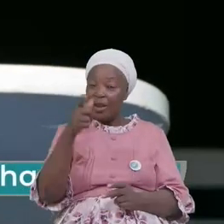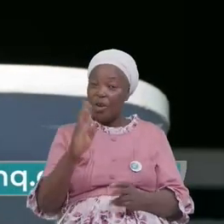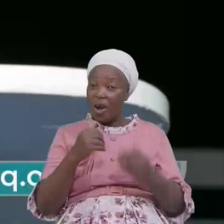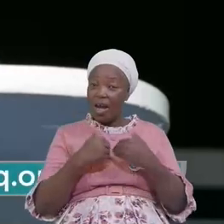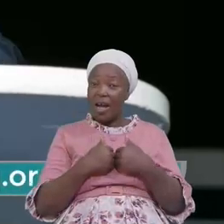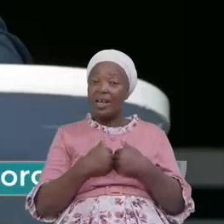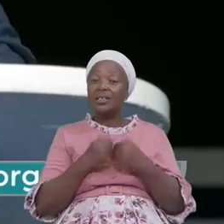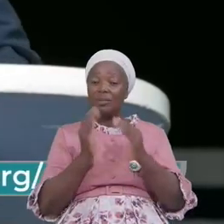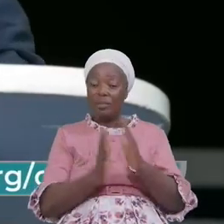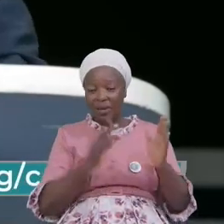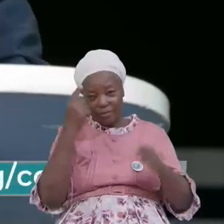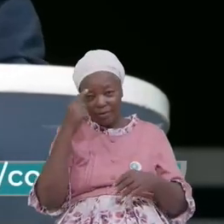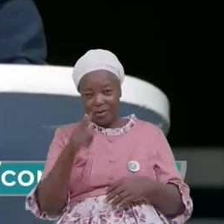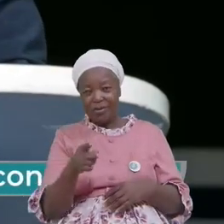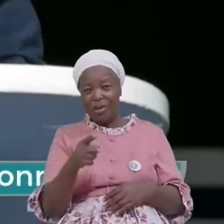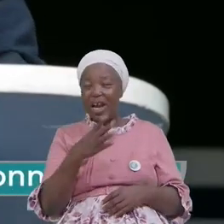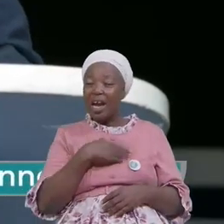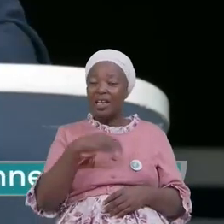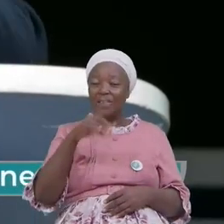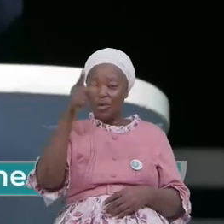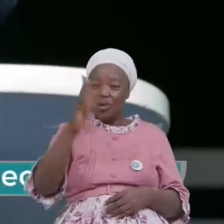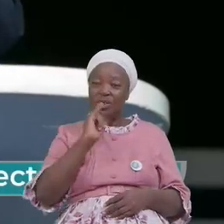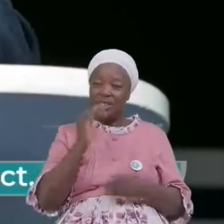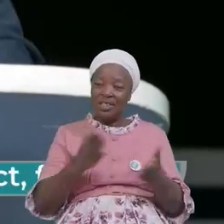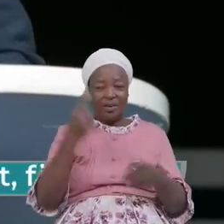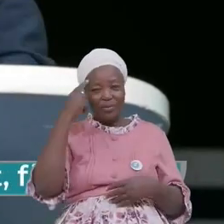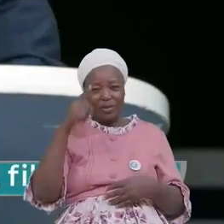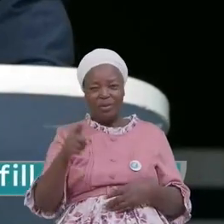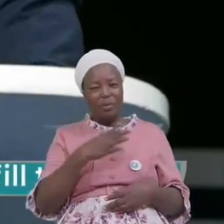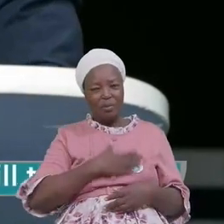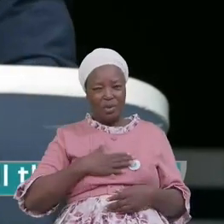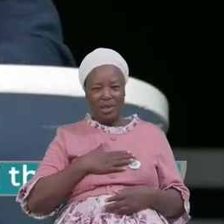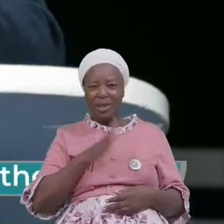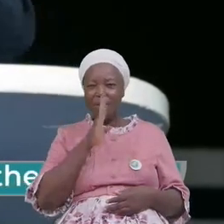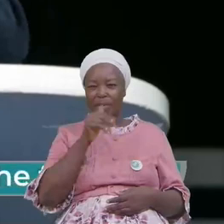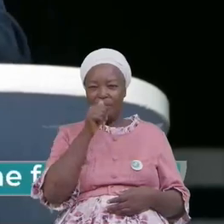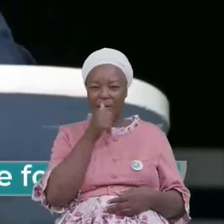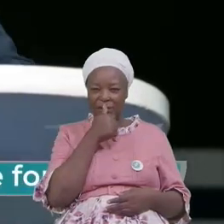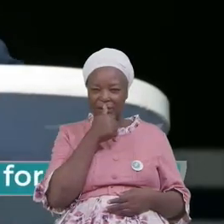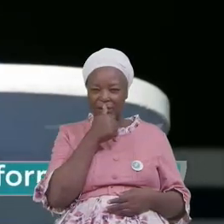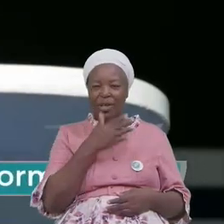Dieu l'a planifié pour toi, il est là pour toi. Sois patient.